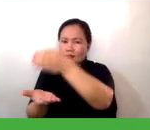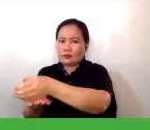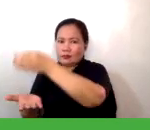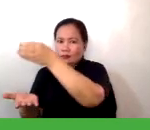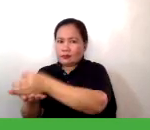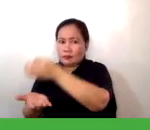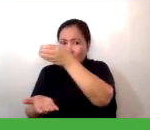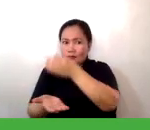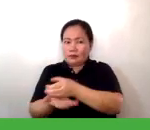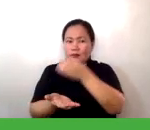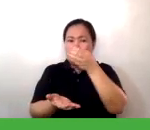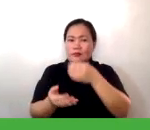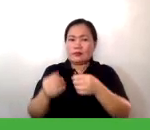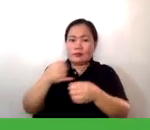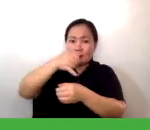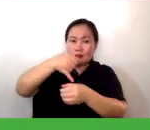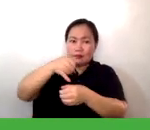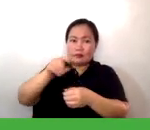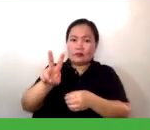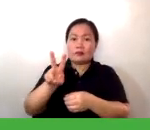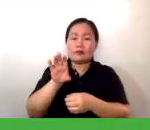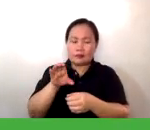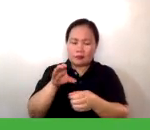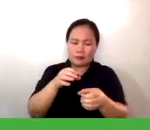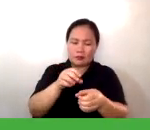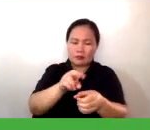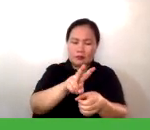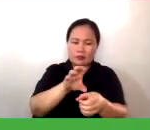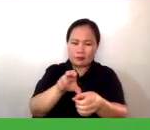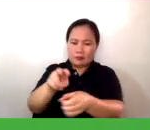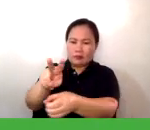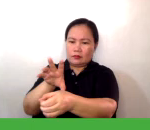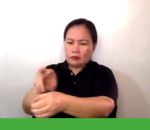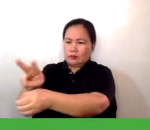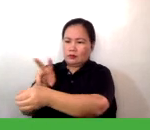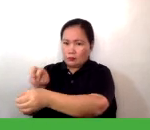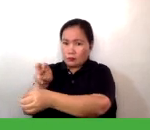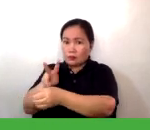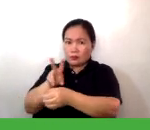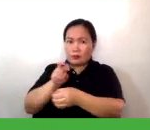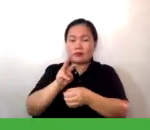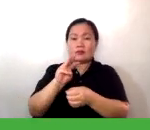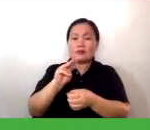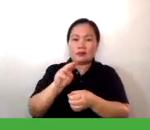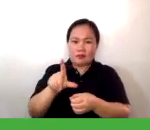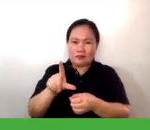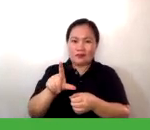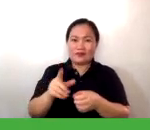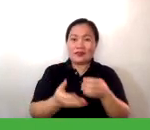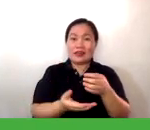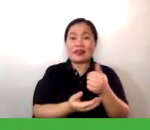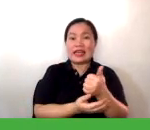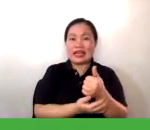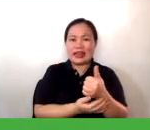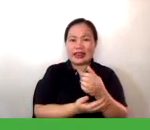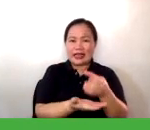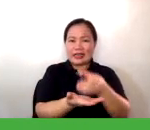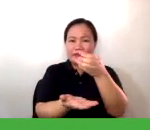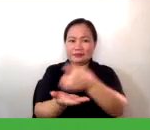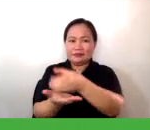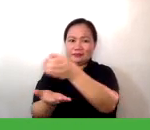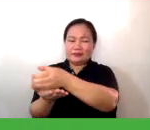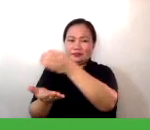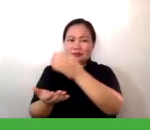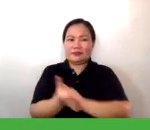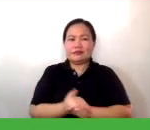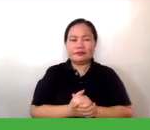10 baso ang malalagyan niya ng juice na merong tigto 200 ml. Okay, so